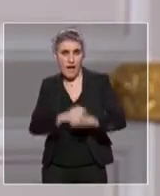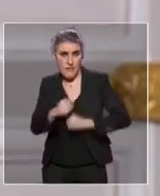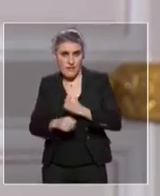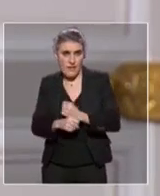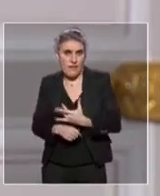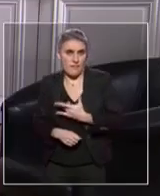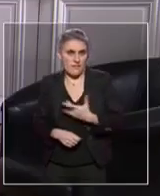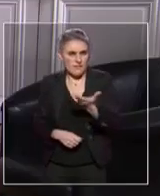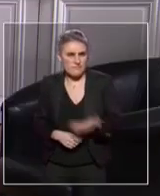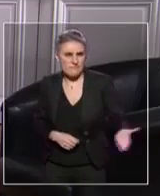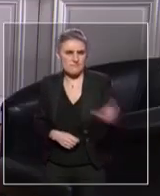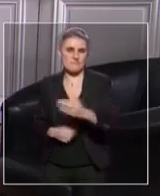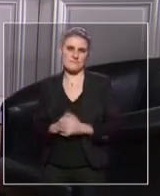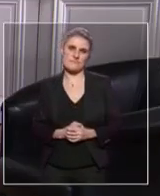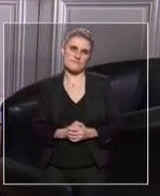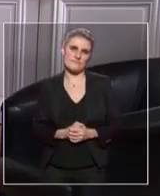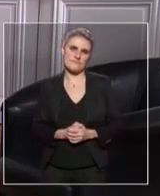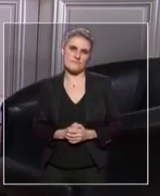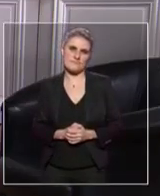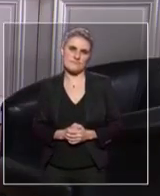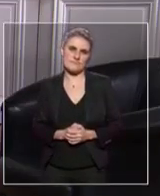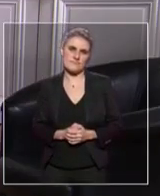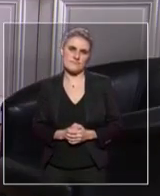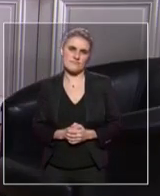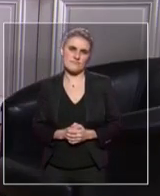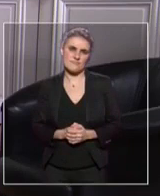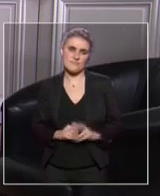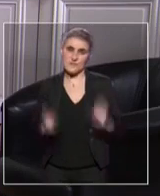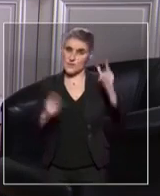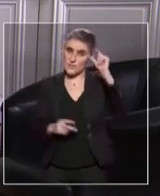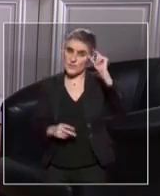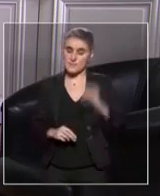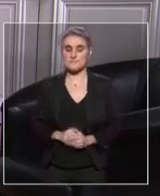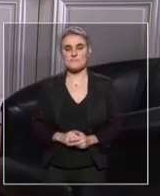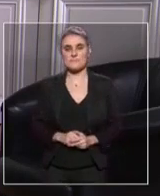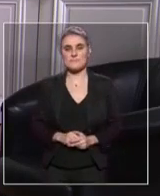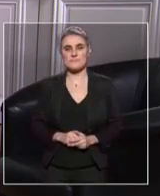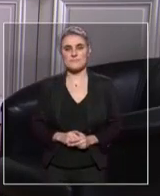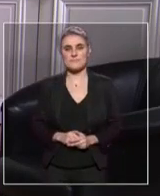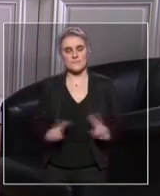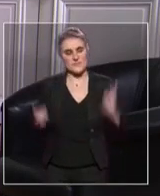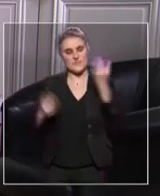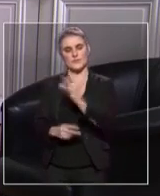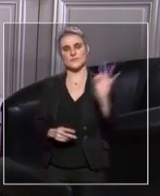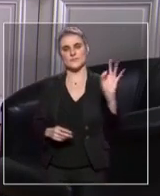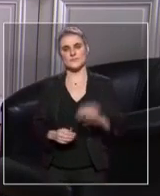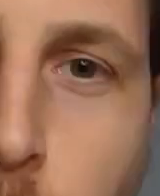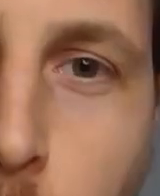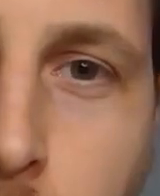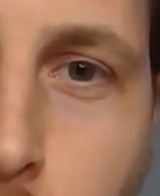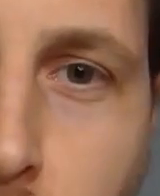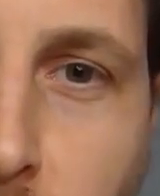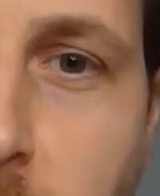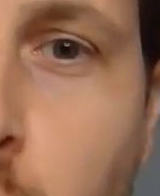puis ces solidarités du quotidien. J'aurais aimé que ça se traduise en actes, là encore une fois, en cohérence. Si on rend hommage